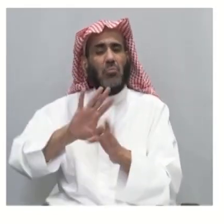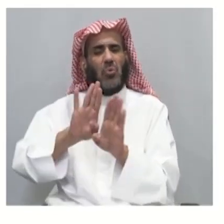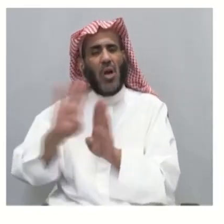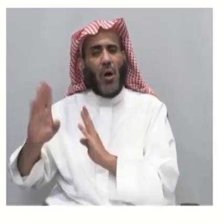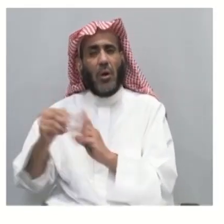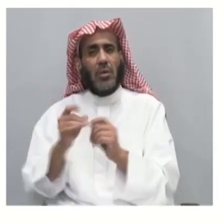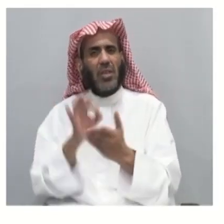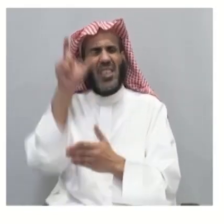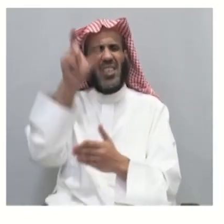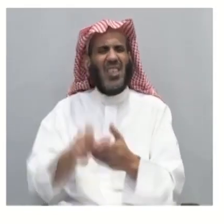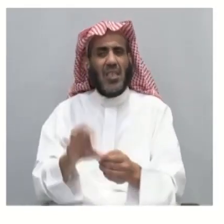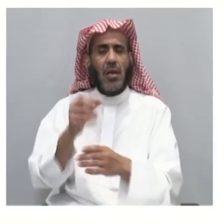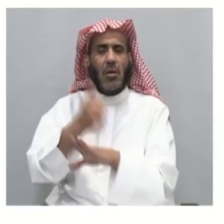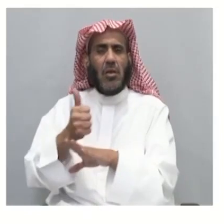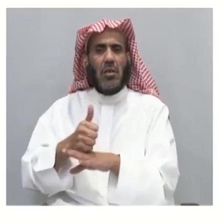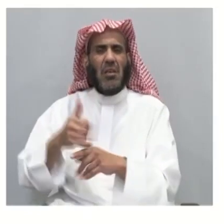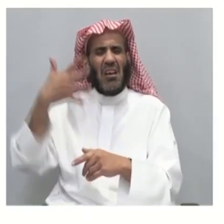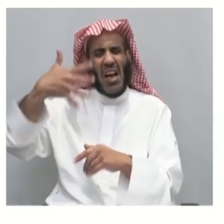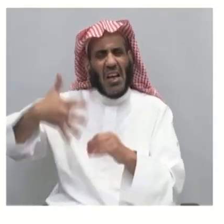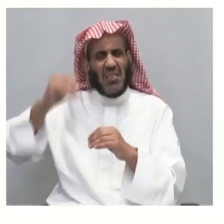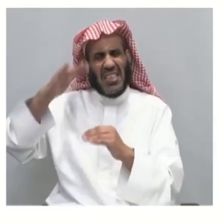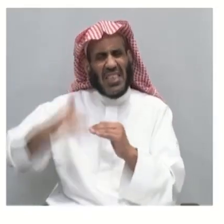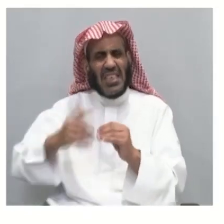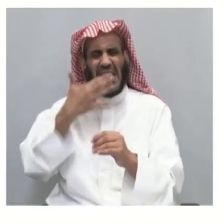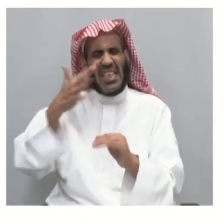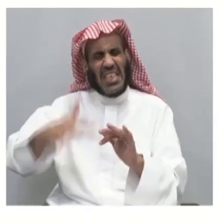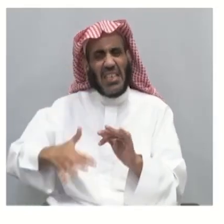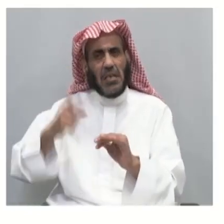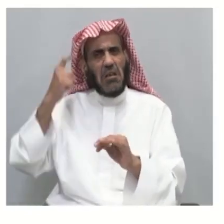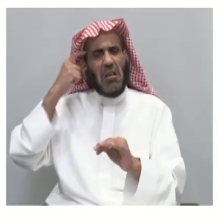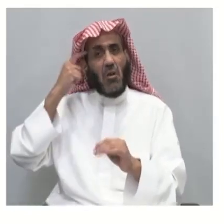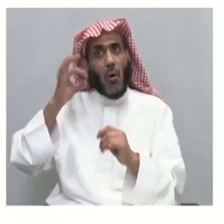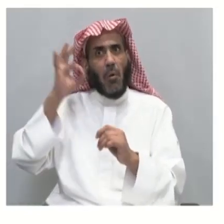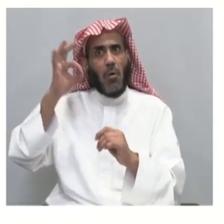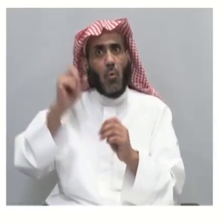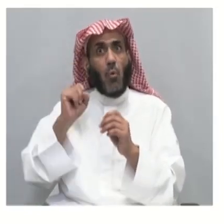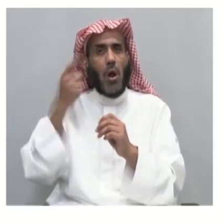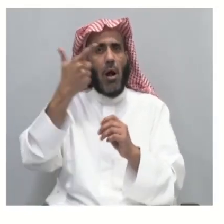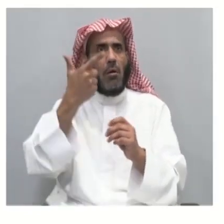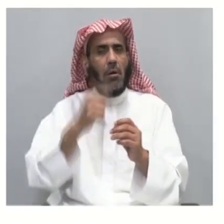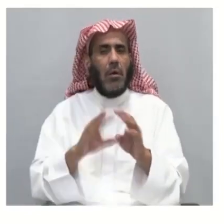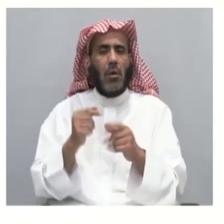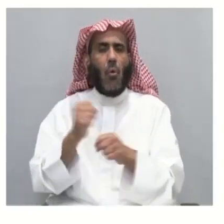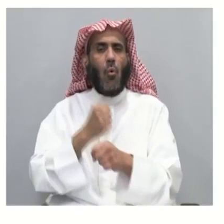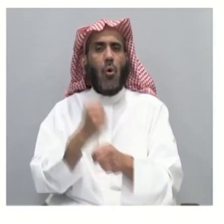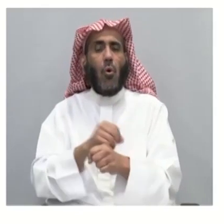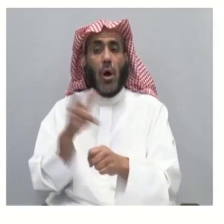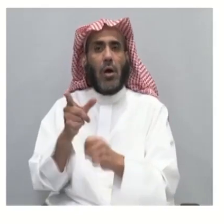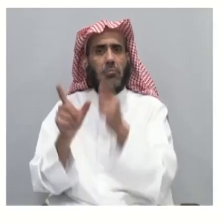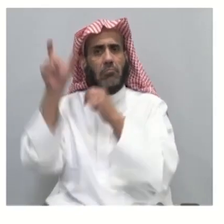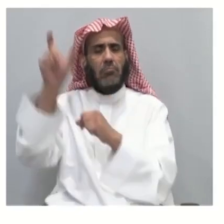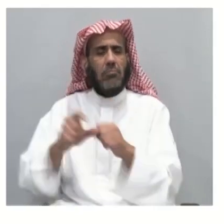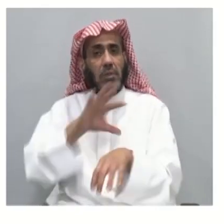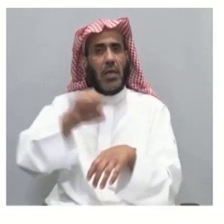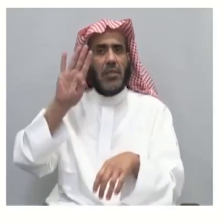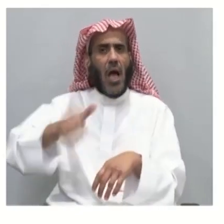رئيسه من صفاته قصير صغير السن ذكاؤه حاد وسريع ودورها هو السارق سالم